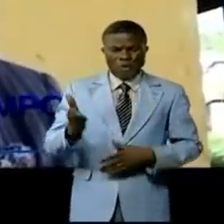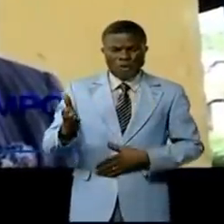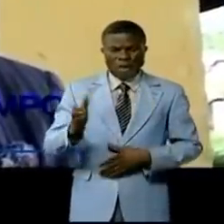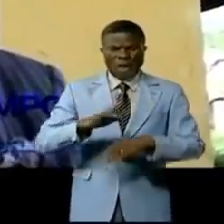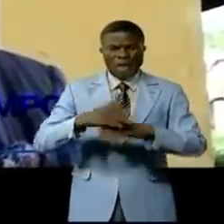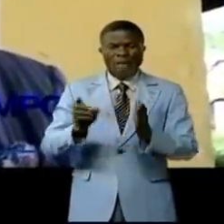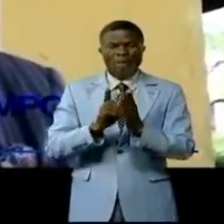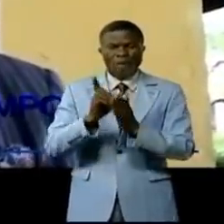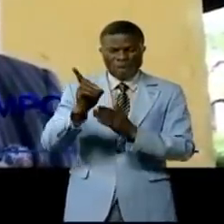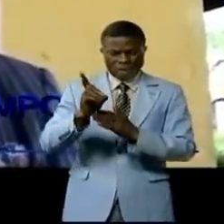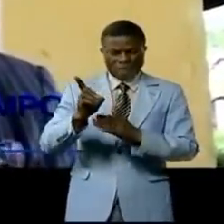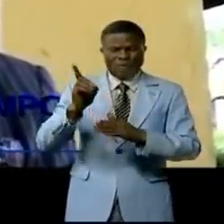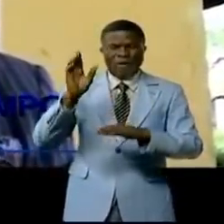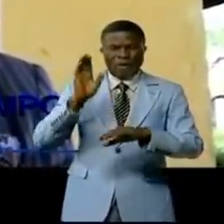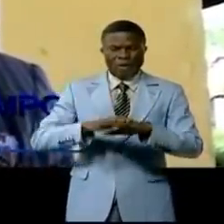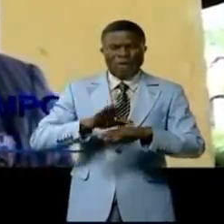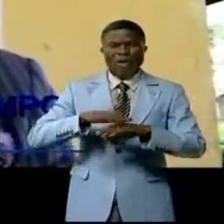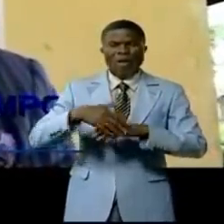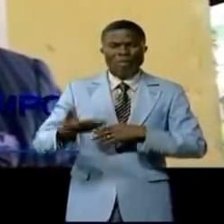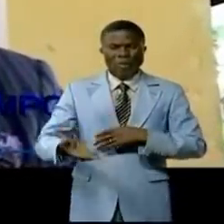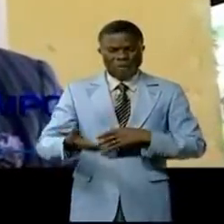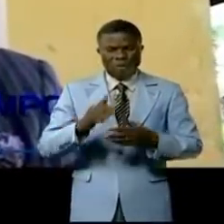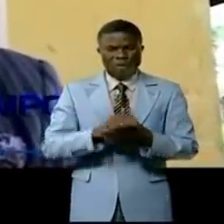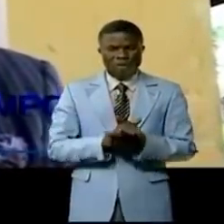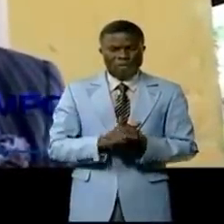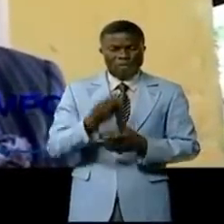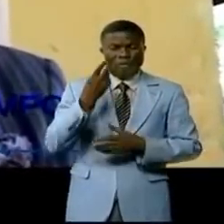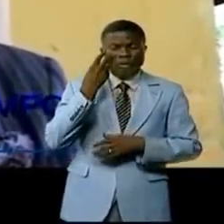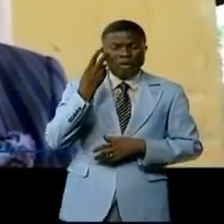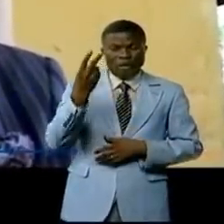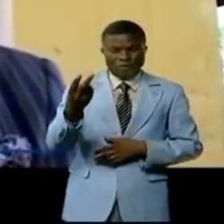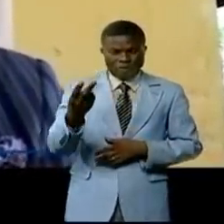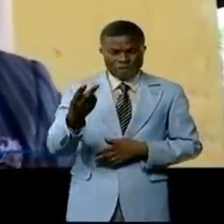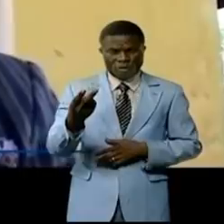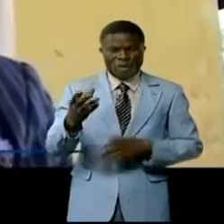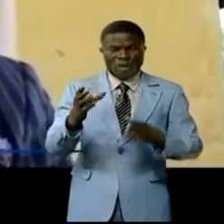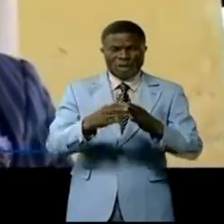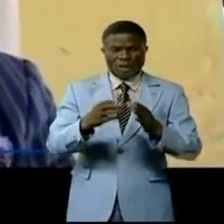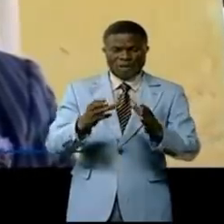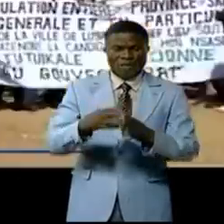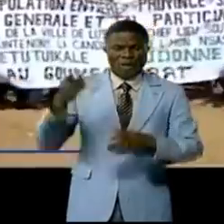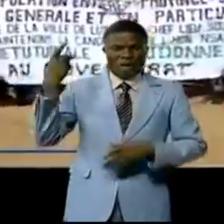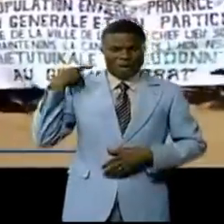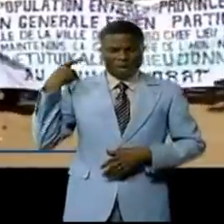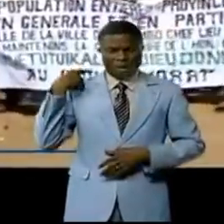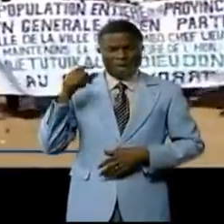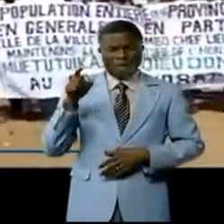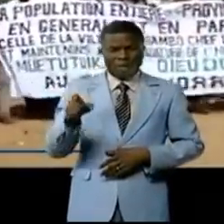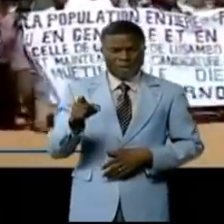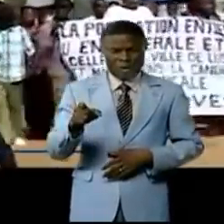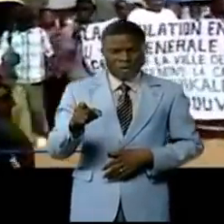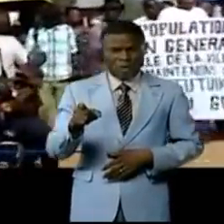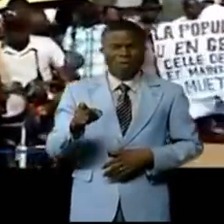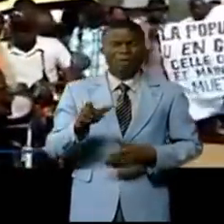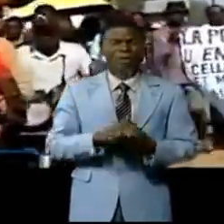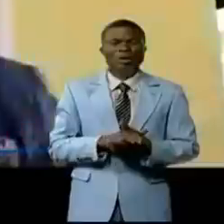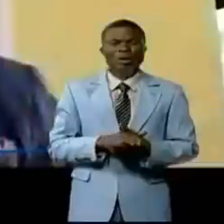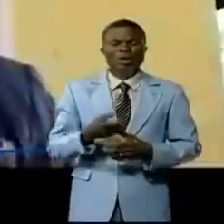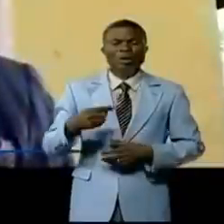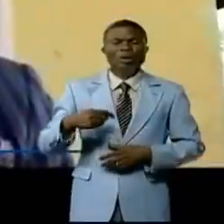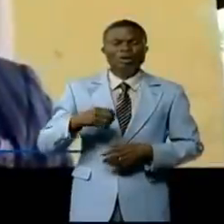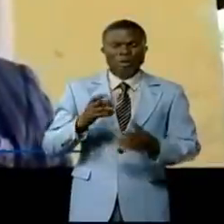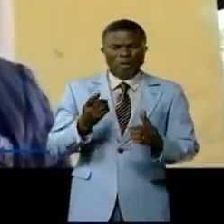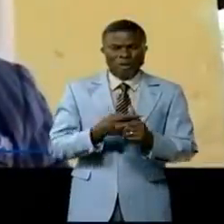développement va s'en suivre. Alors la vision avec l'honorable Dieudonné Tassé Mwitutukal, ça